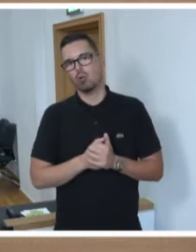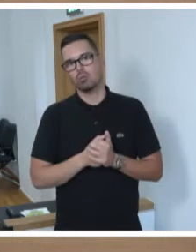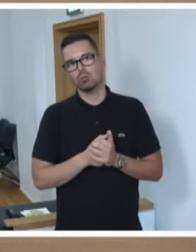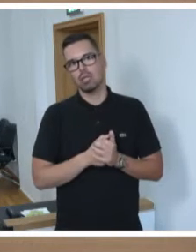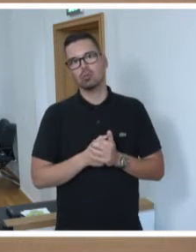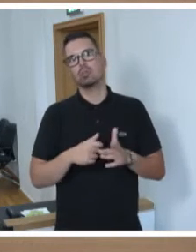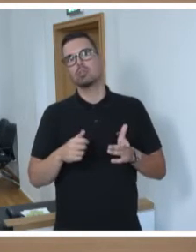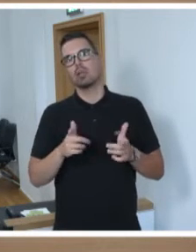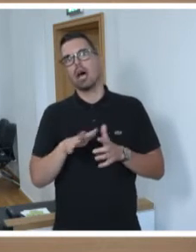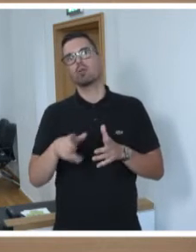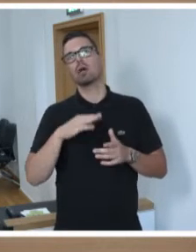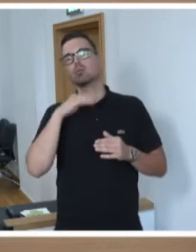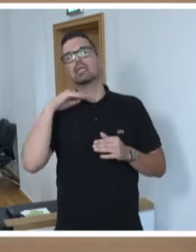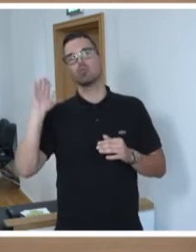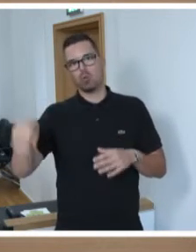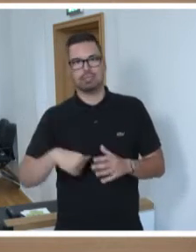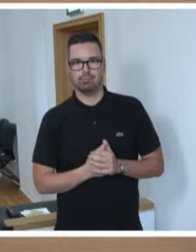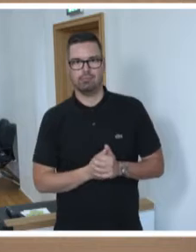Einordnung sollte Ihnen reichen. Aber